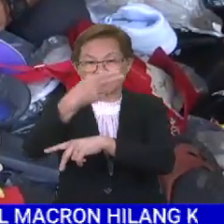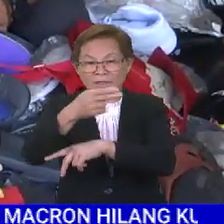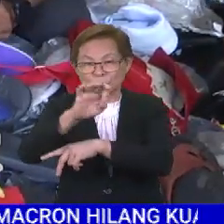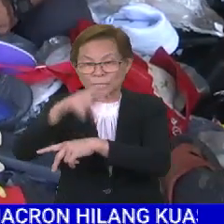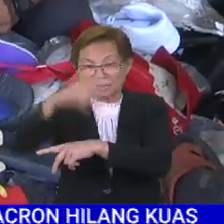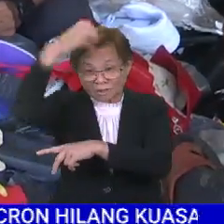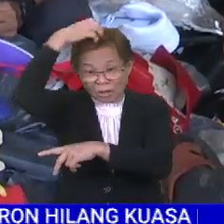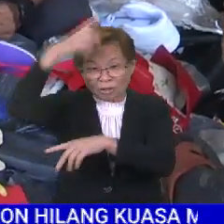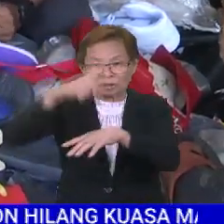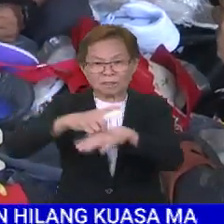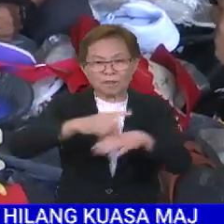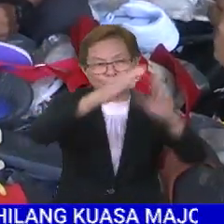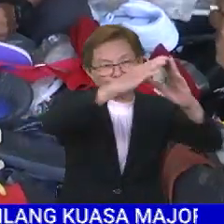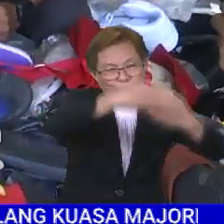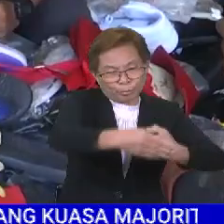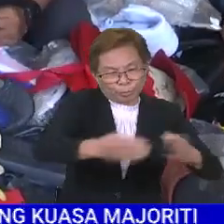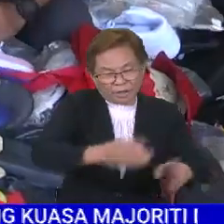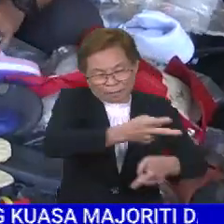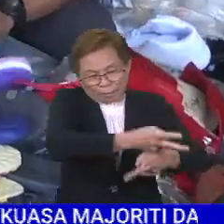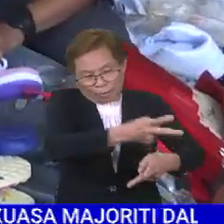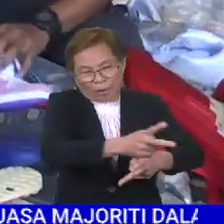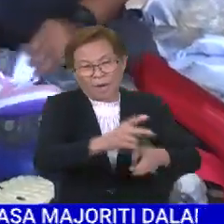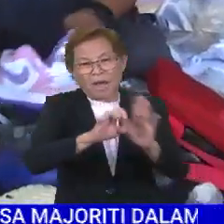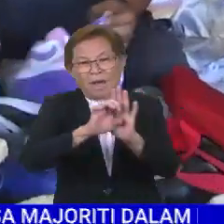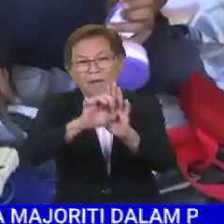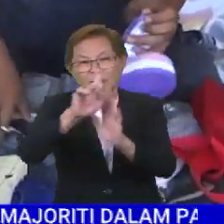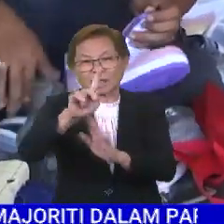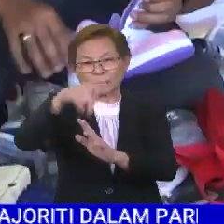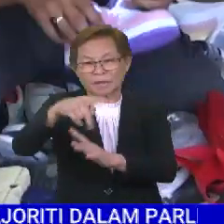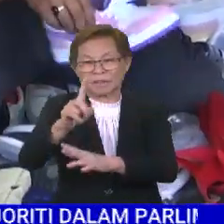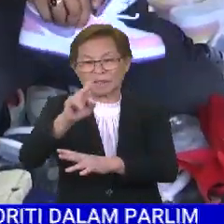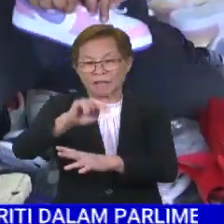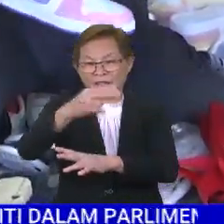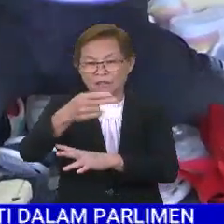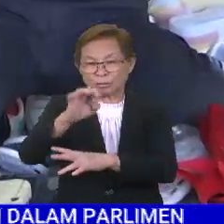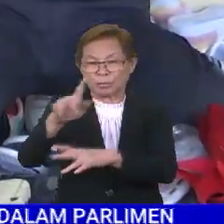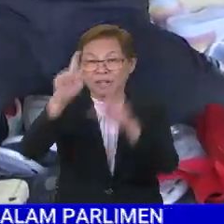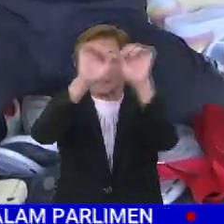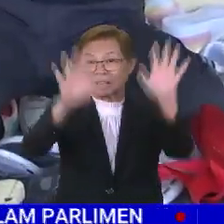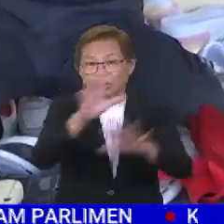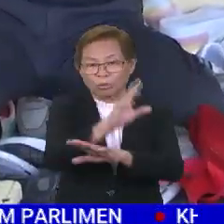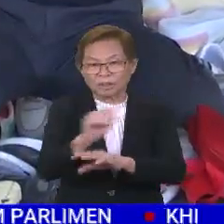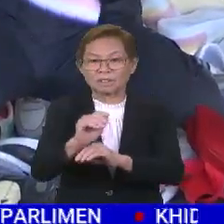Selangor di Stor Penyimpanan Ekshibit KPDNHEP Selangor, Shah Alam.